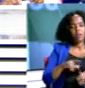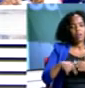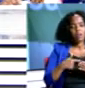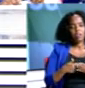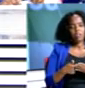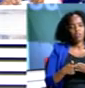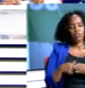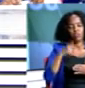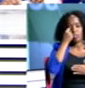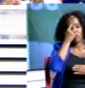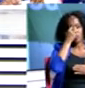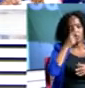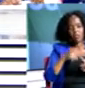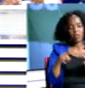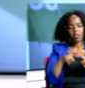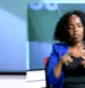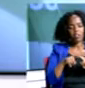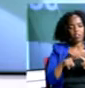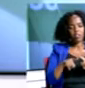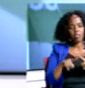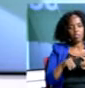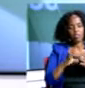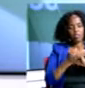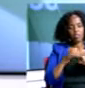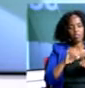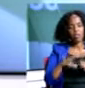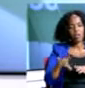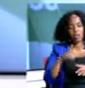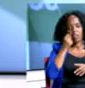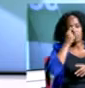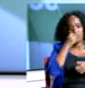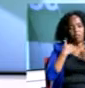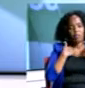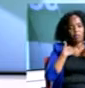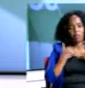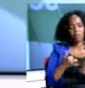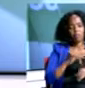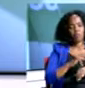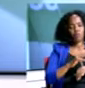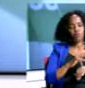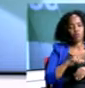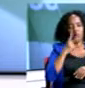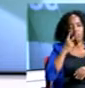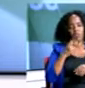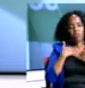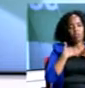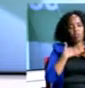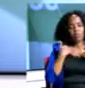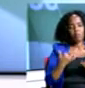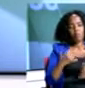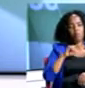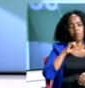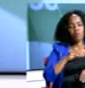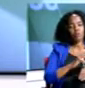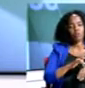kanalatti shakkiwan addadda awaske samuldatan shakki akasi qaba ina makasi ti woltu qejira walarge jira amma mo mallatto akasi